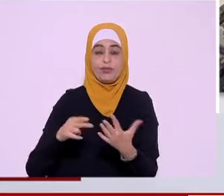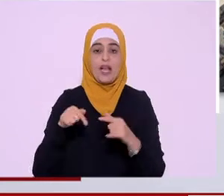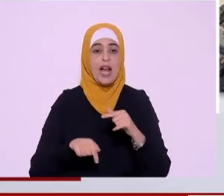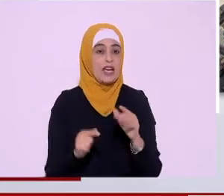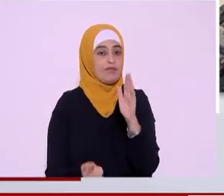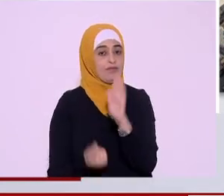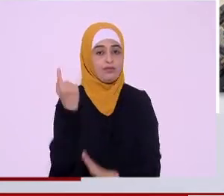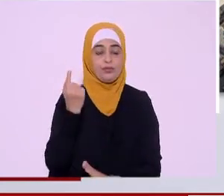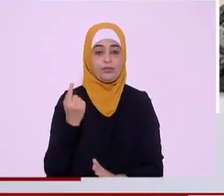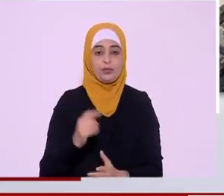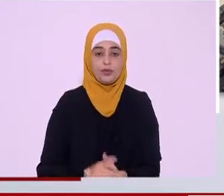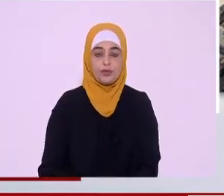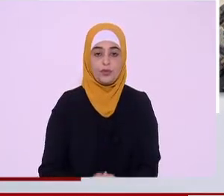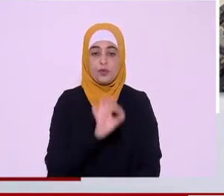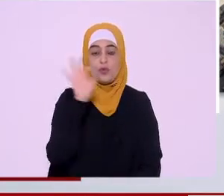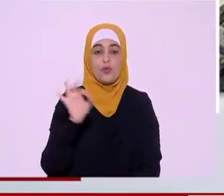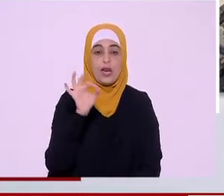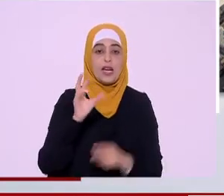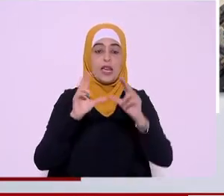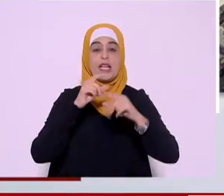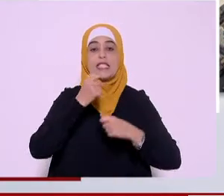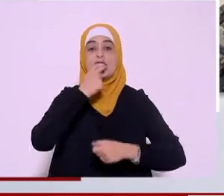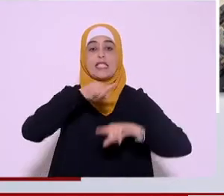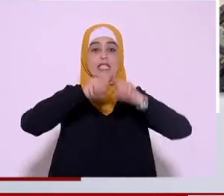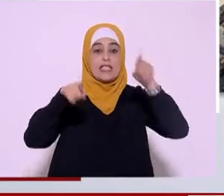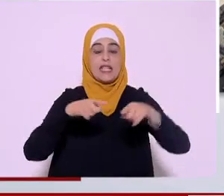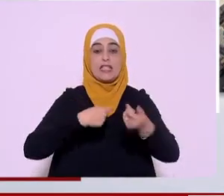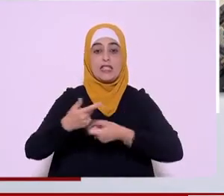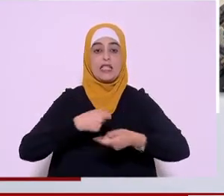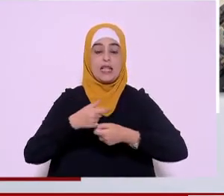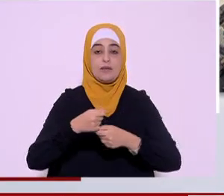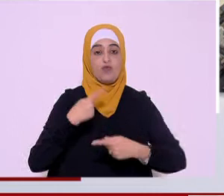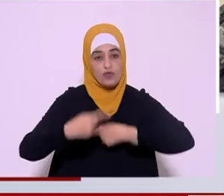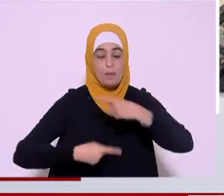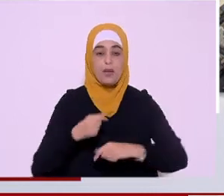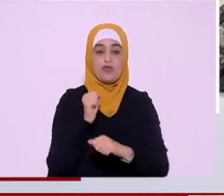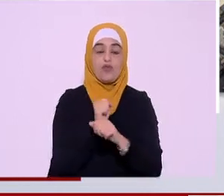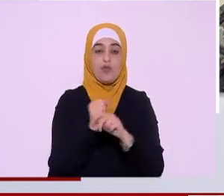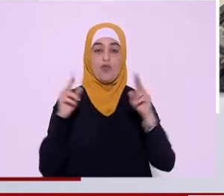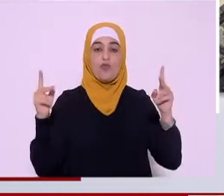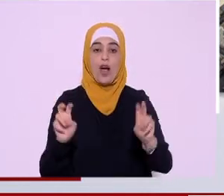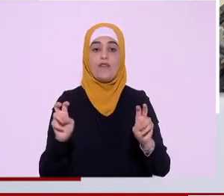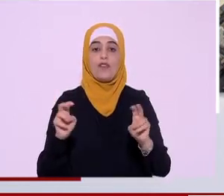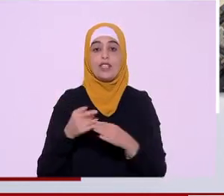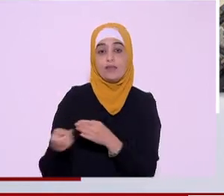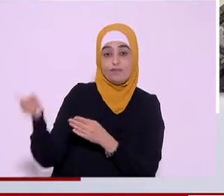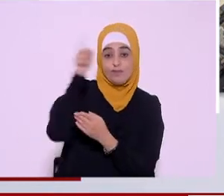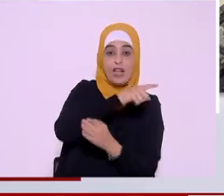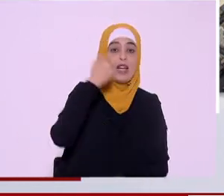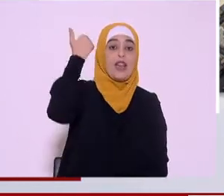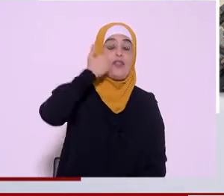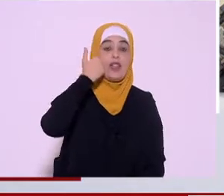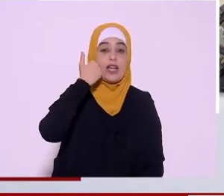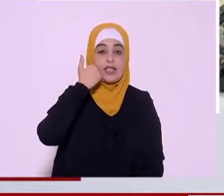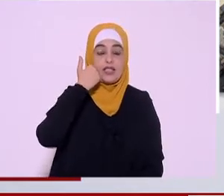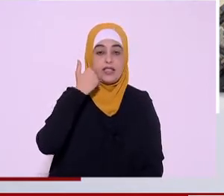مسبوقة وطالت القطاع الصيدليات الذي سيستمر في إضرابه حتى يوم الاثنين المقبل، في